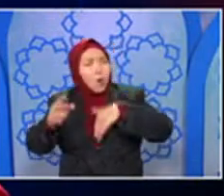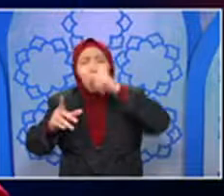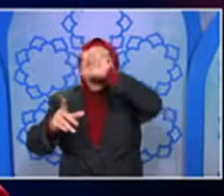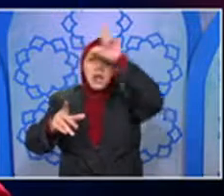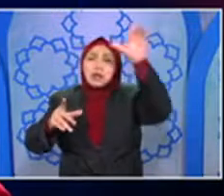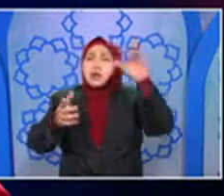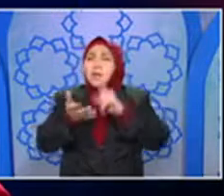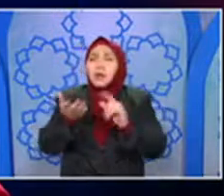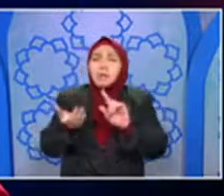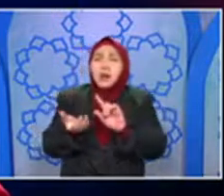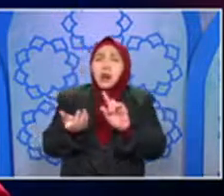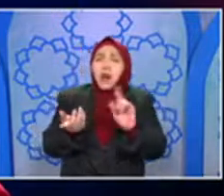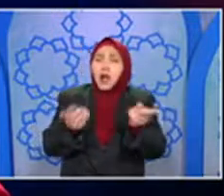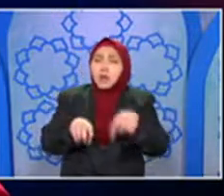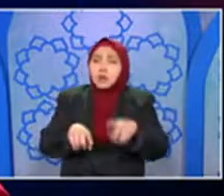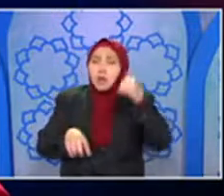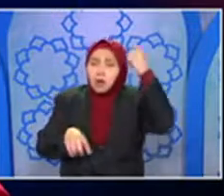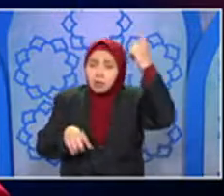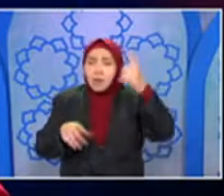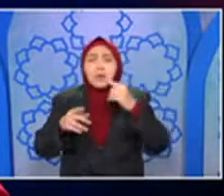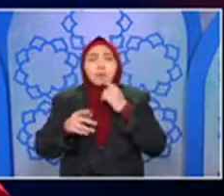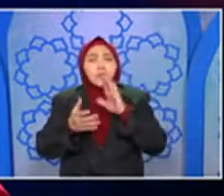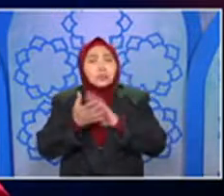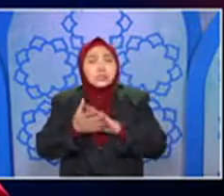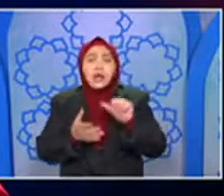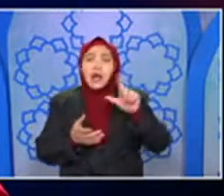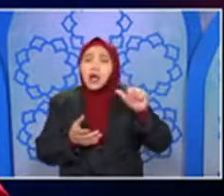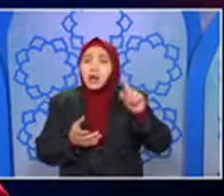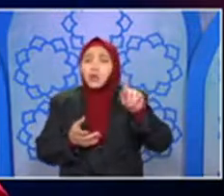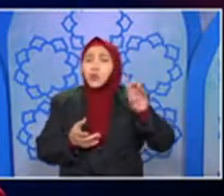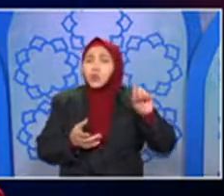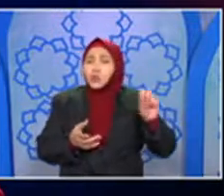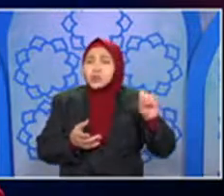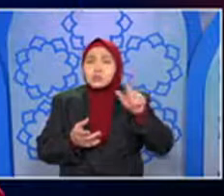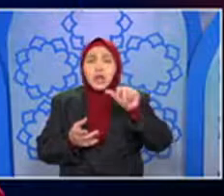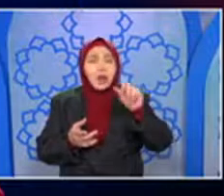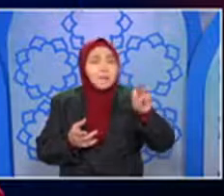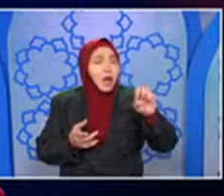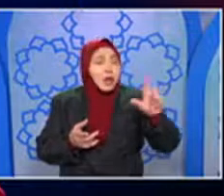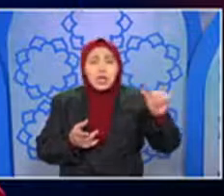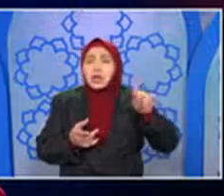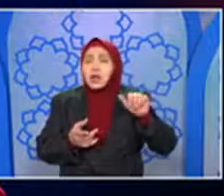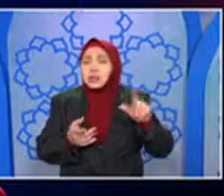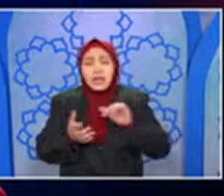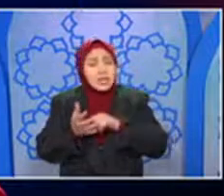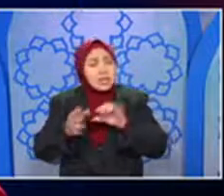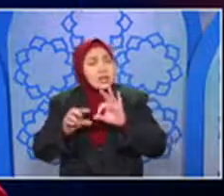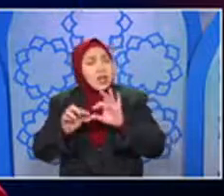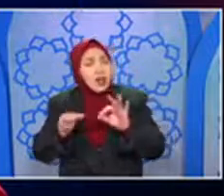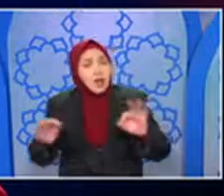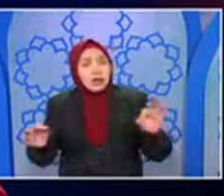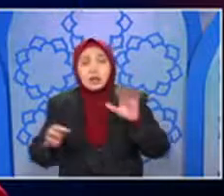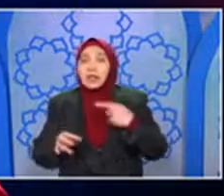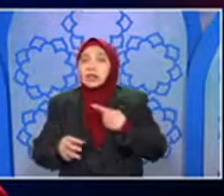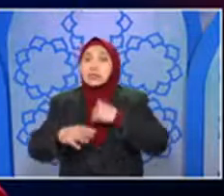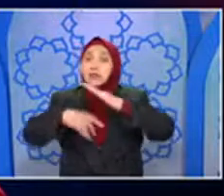berlaku. Allah memuji dengan nama Al-Malik, Al-Quddus, Al-Aziz, Al-Hakim. Inilah target dalam kita